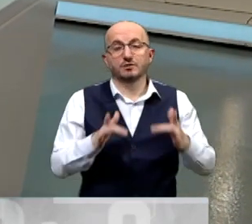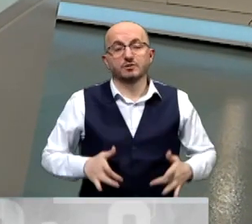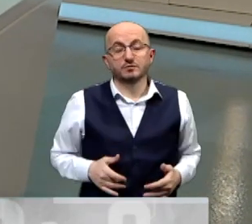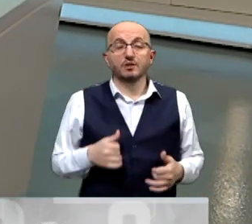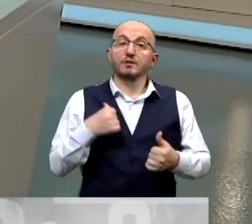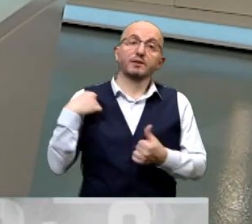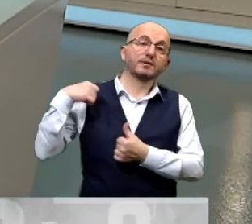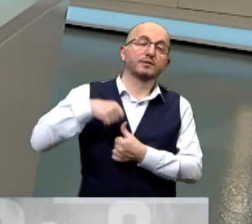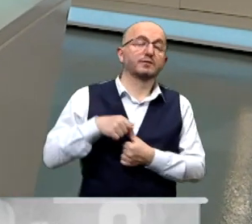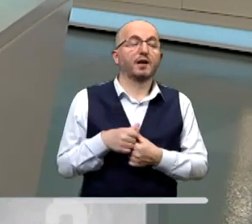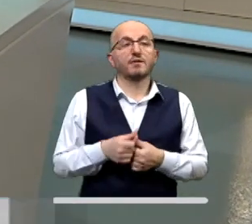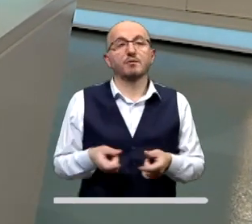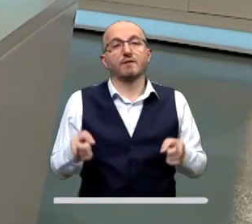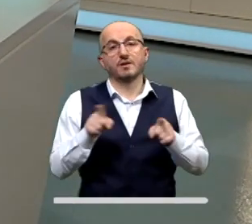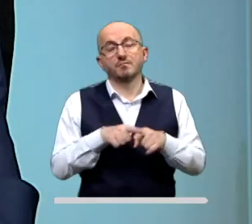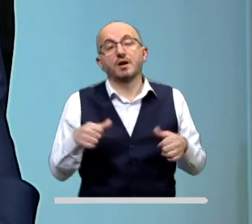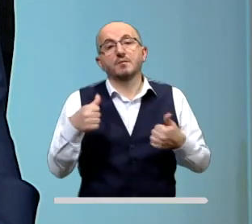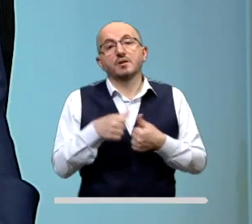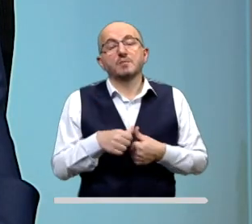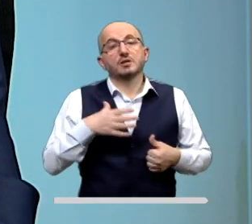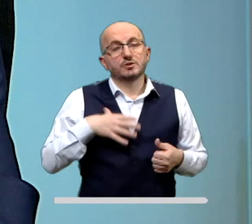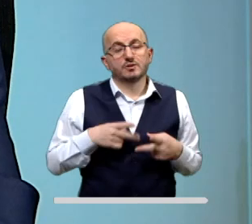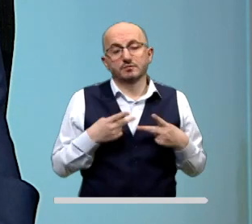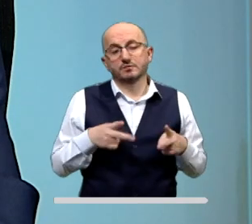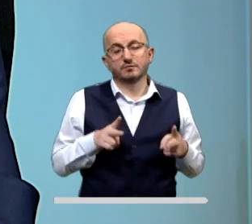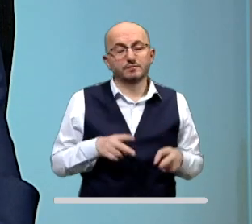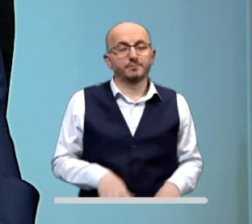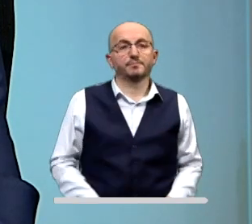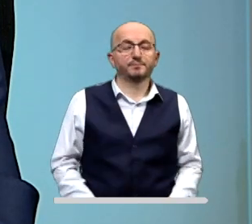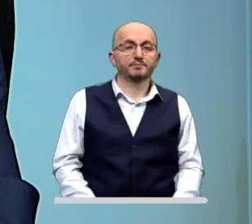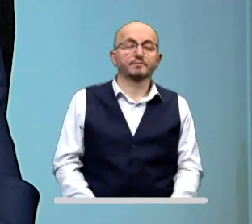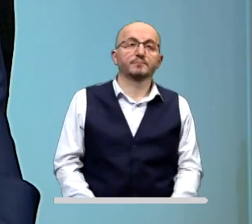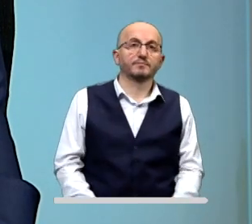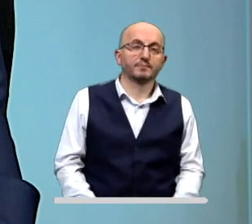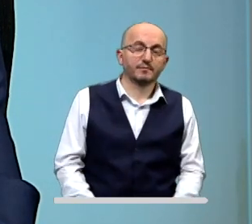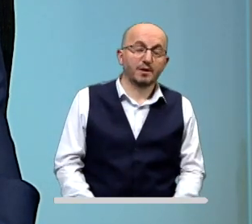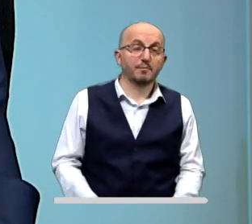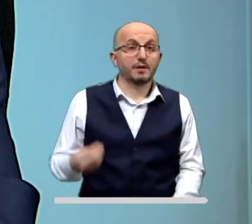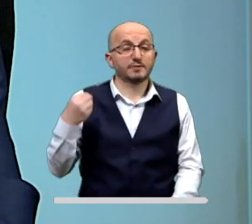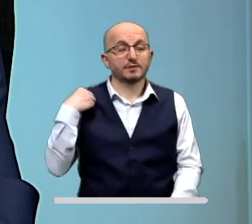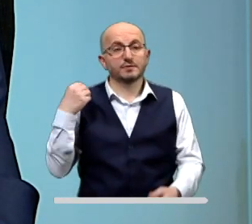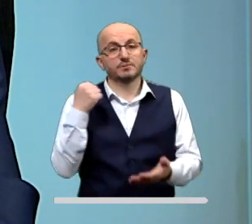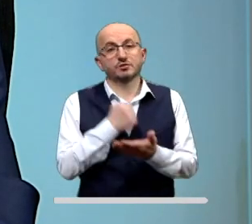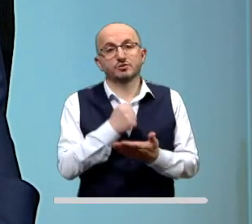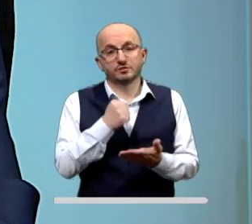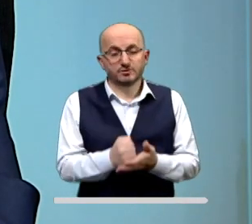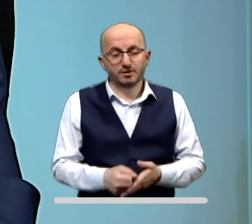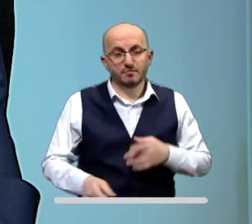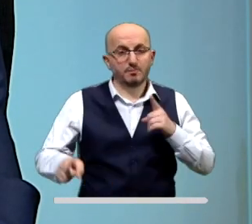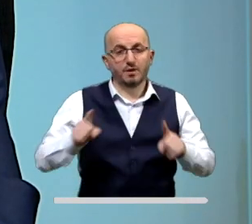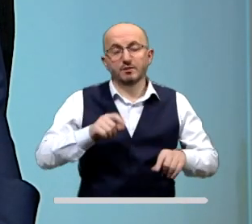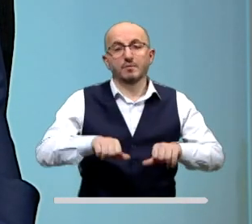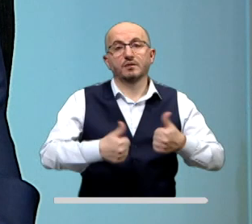yeniden Bu bir talakla evlenebilirler ama yeni bir nikah Çünkü mahkeme boşamış